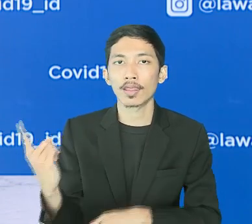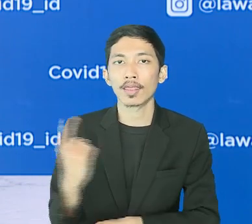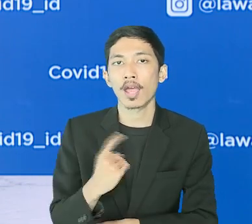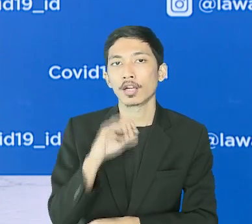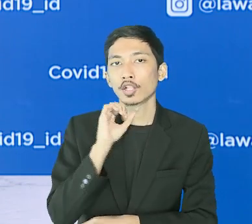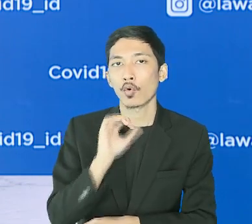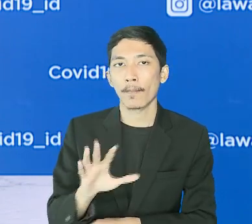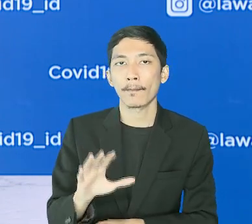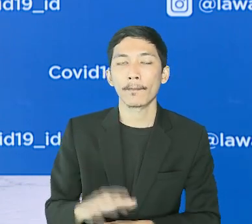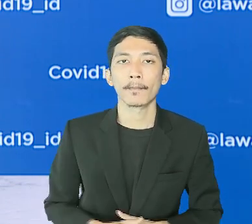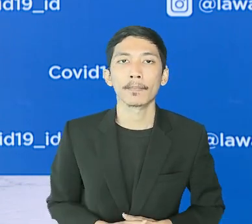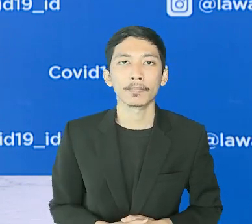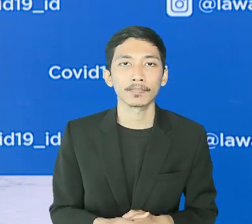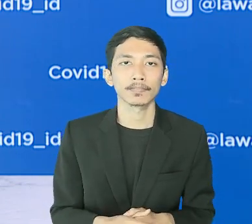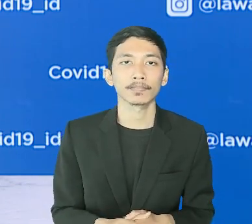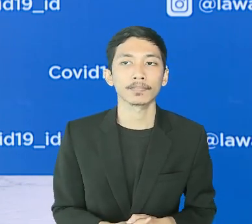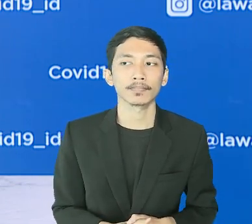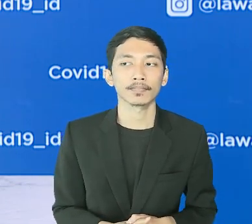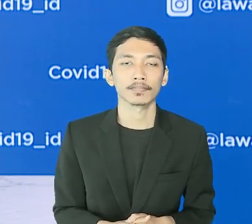media. Terima kasih.